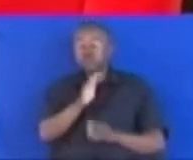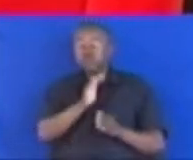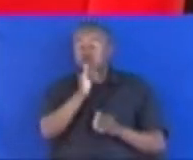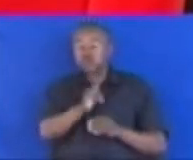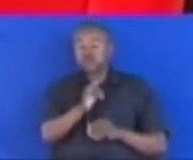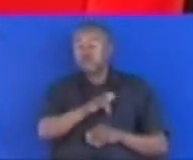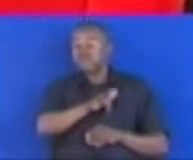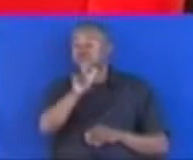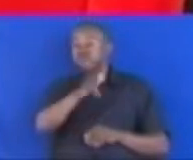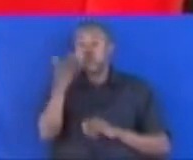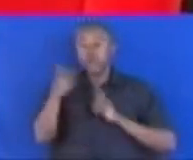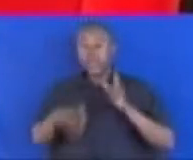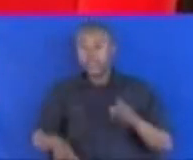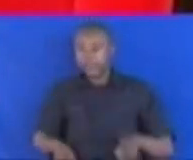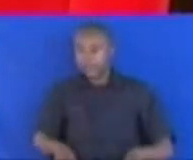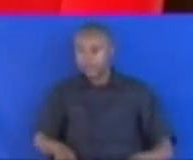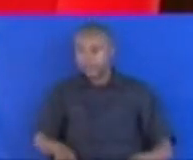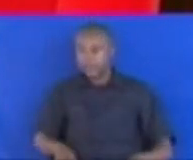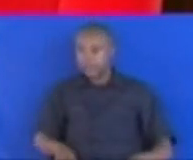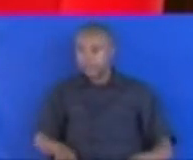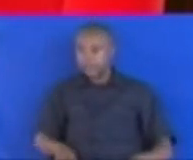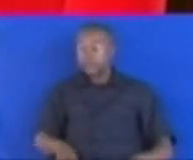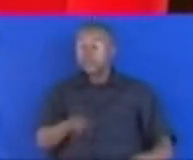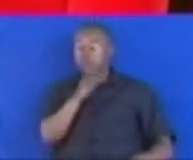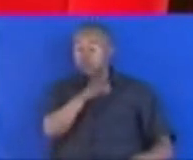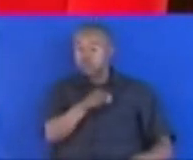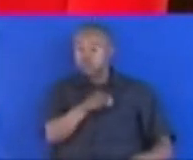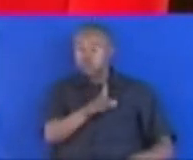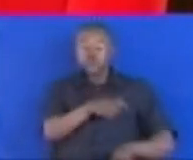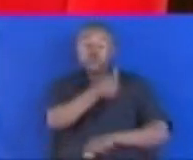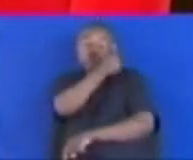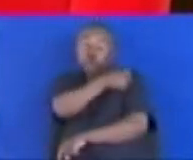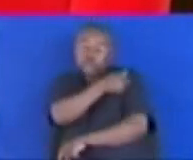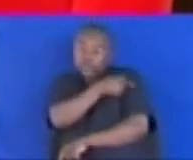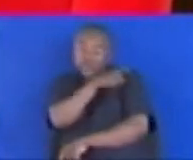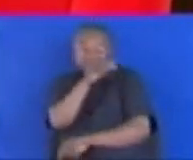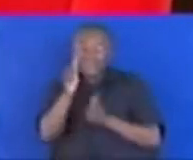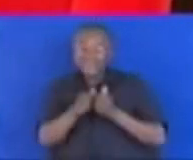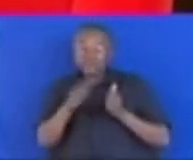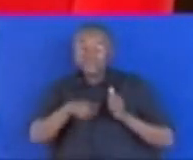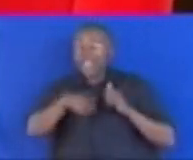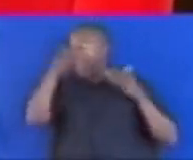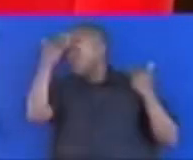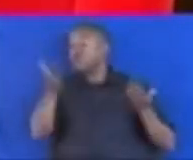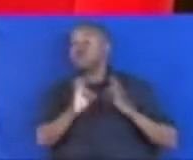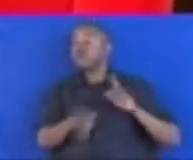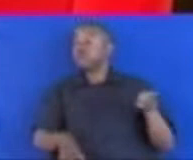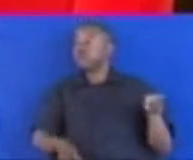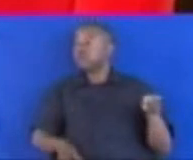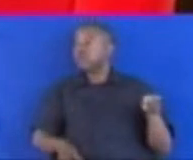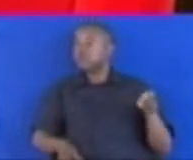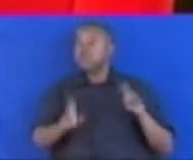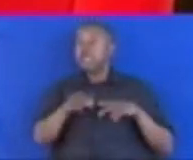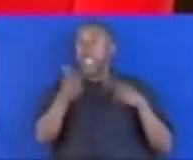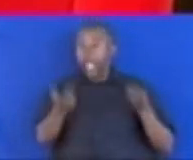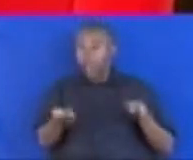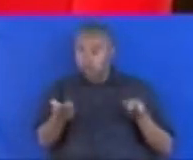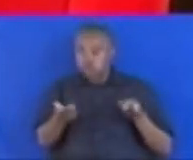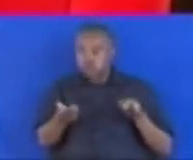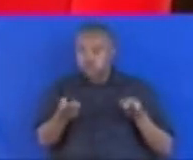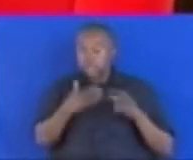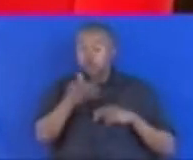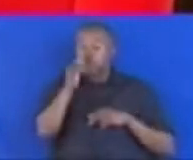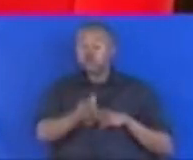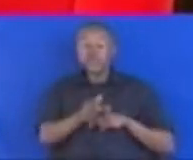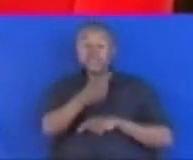chanjo. Tunakabiliwa na uchaguzi mbaya sana. Tuchanjwe kitu tusichokijua sawa sawa, au